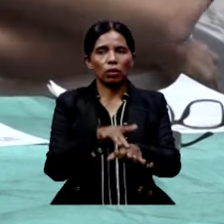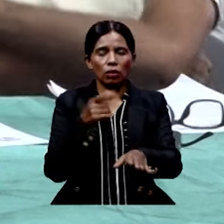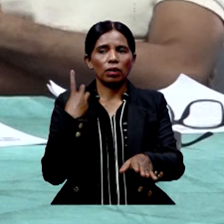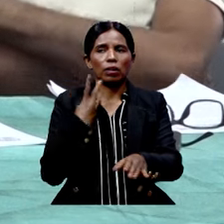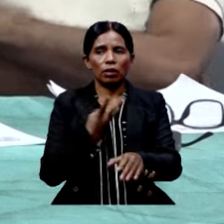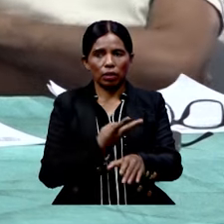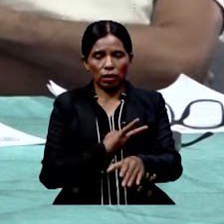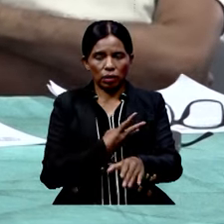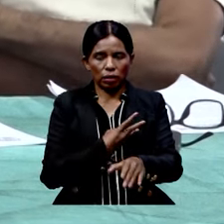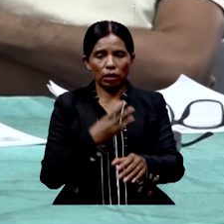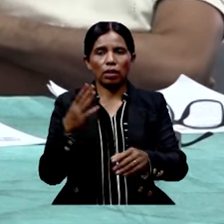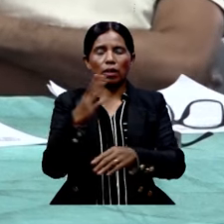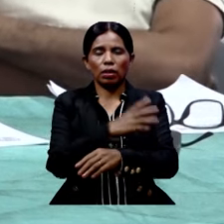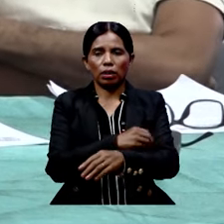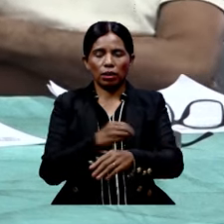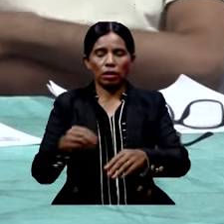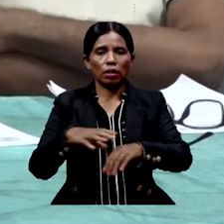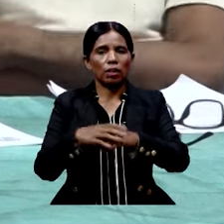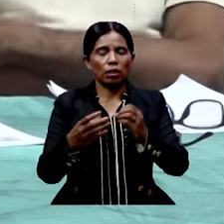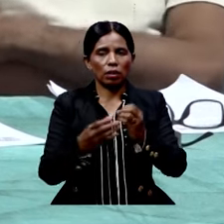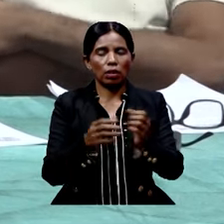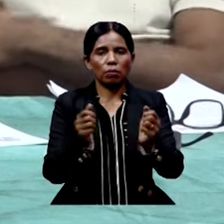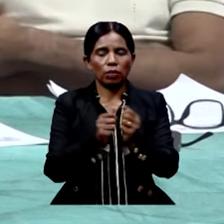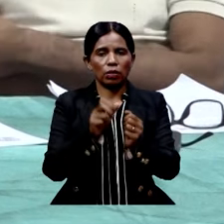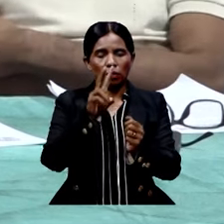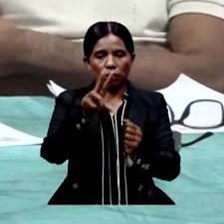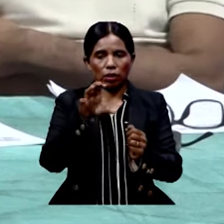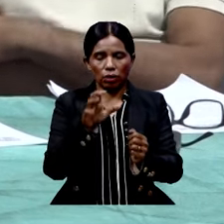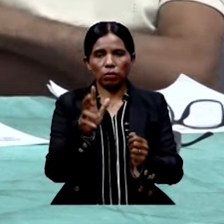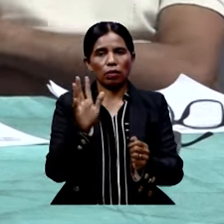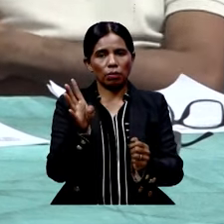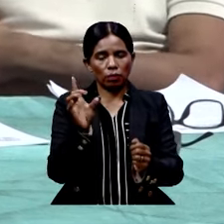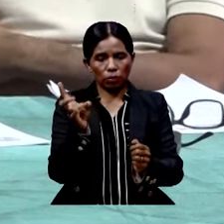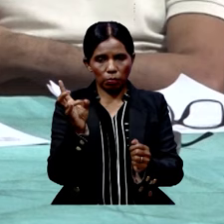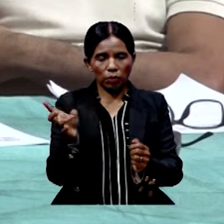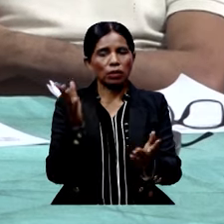nia rai basic hektare 100 rohit nulu Nampak kesehatan maiha